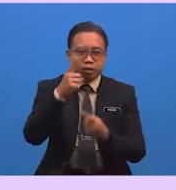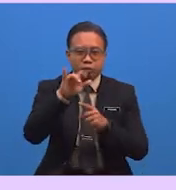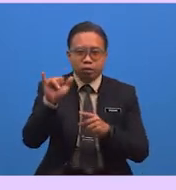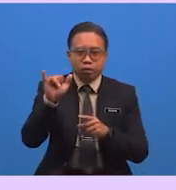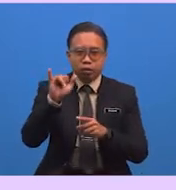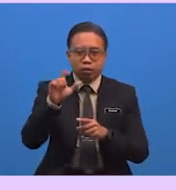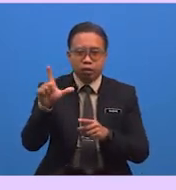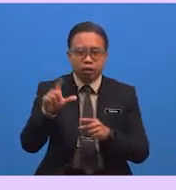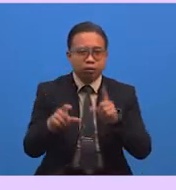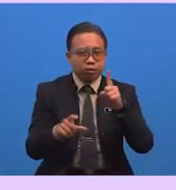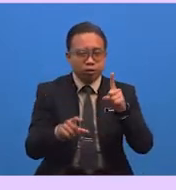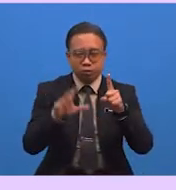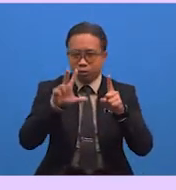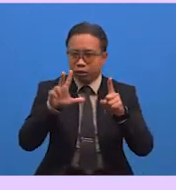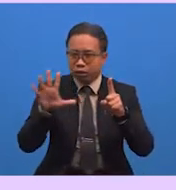jawapannya ialah